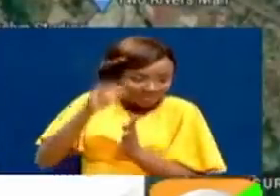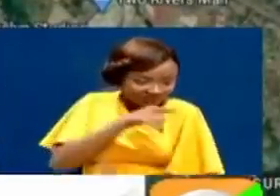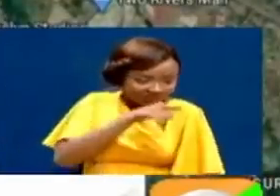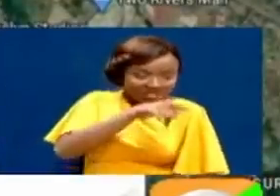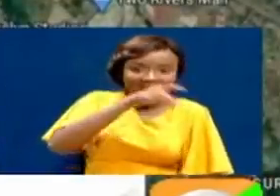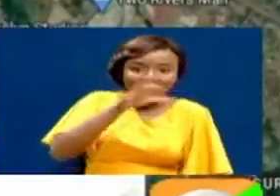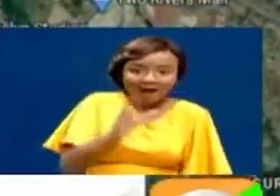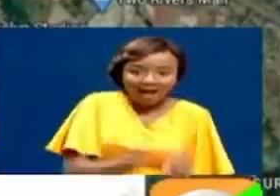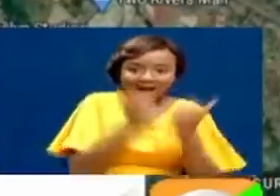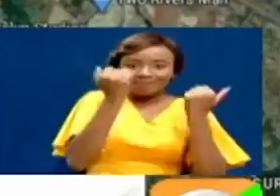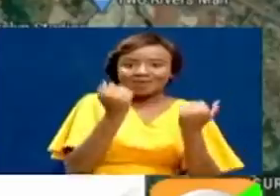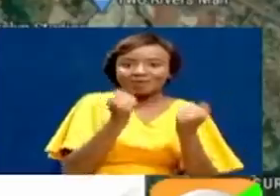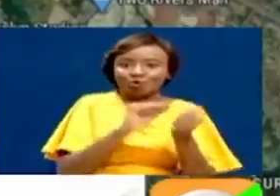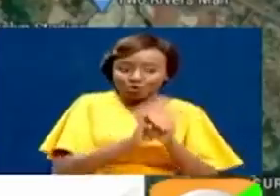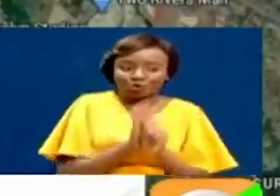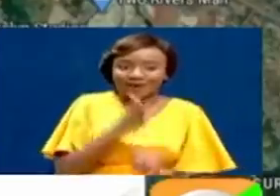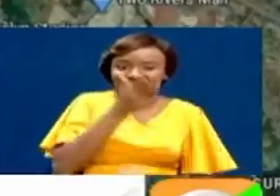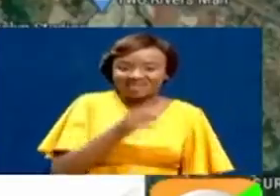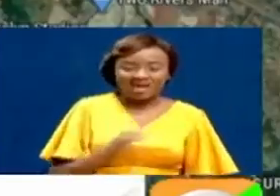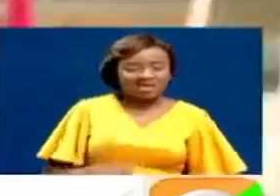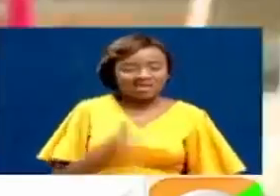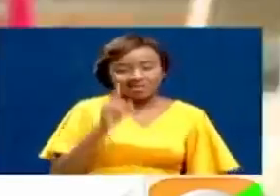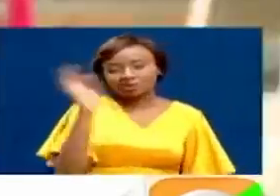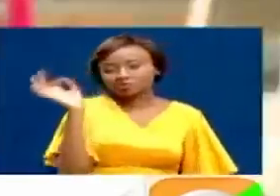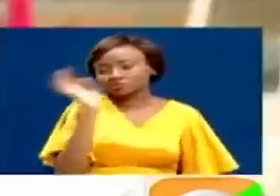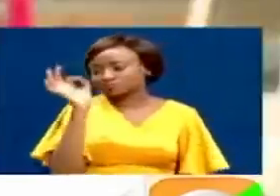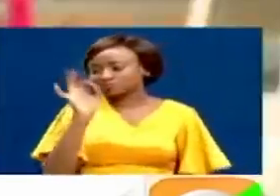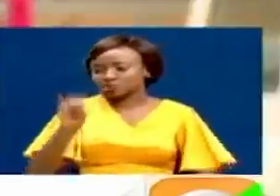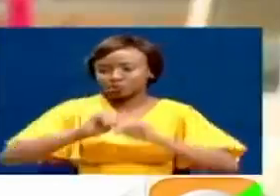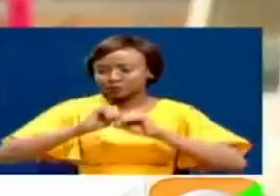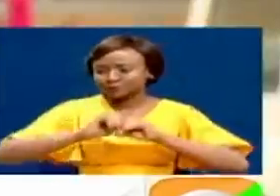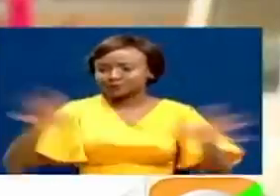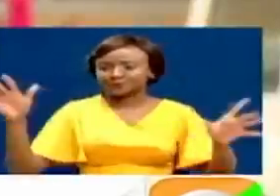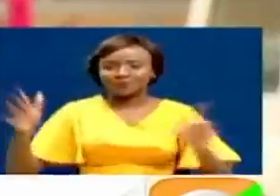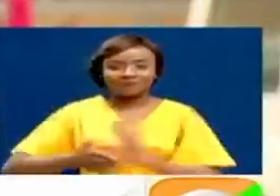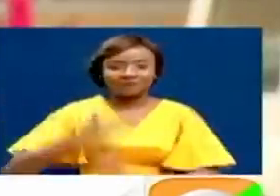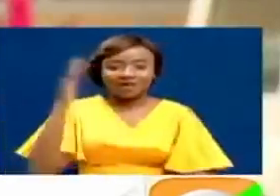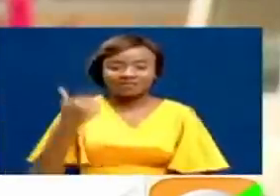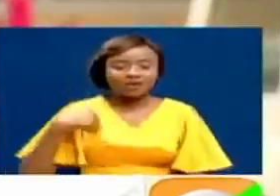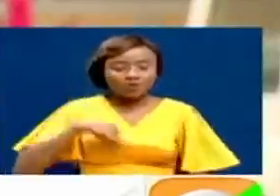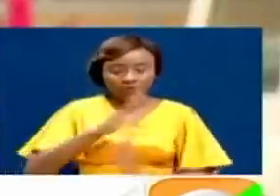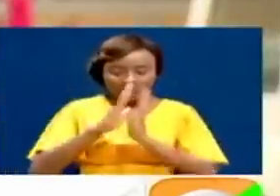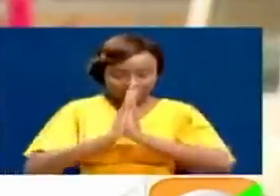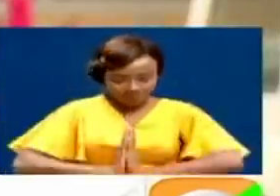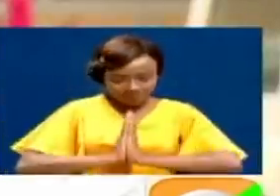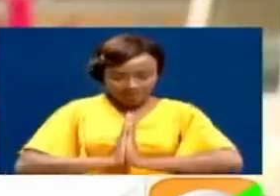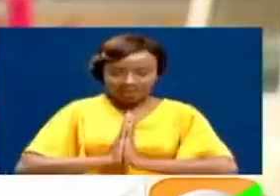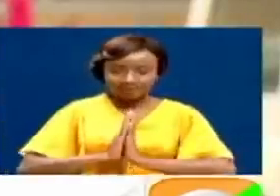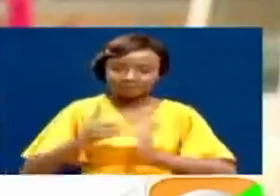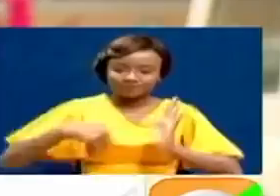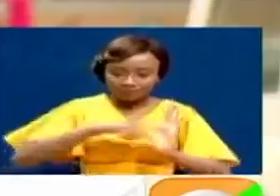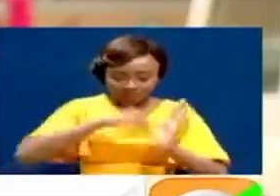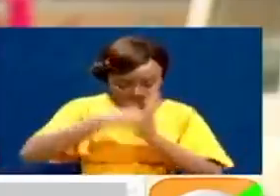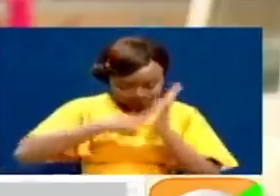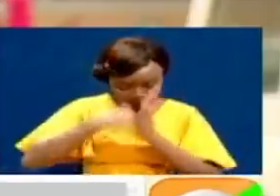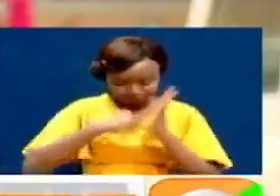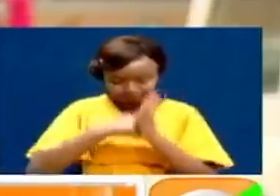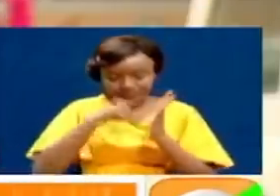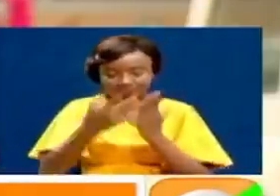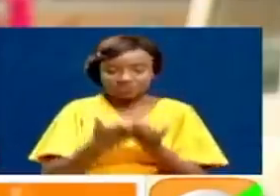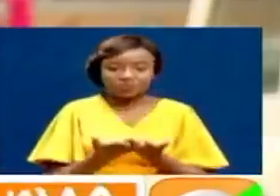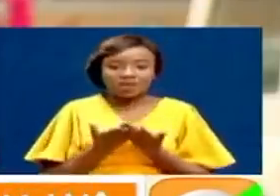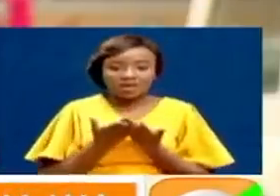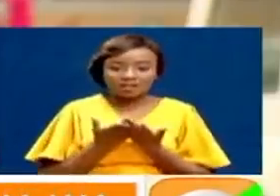hapa, basi utaenea kwa kasi. Juhudi zetu, maombi yetu yatafanya